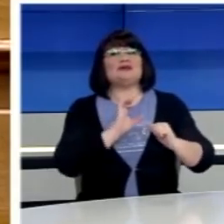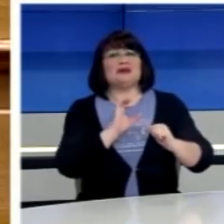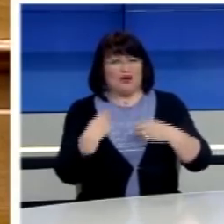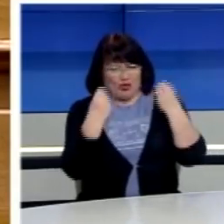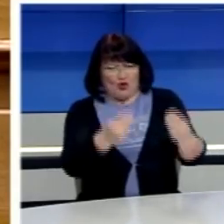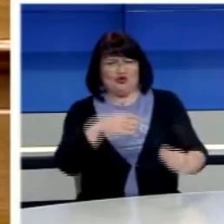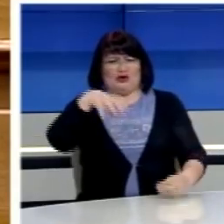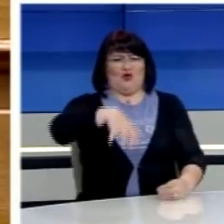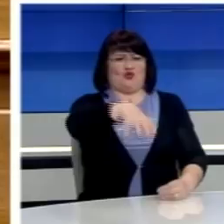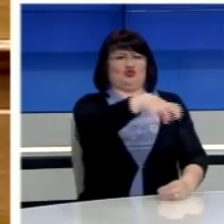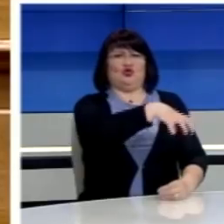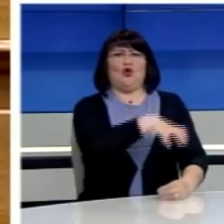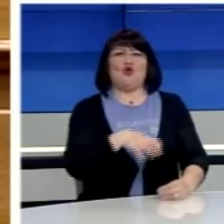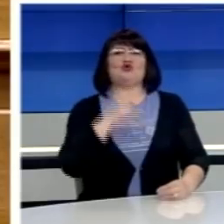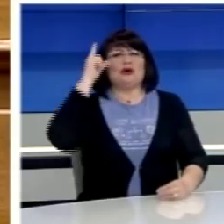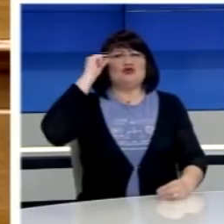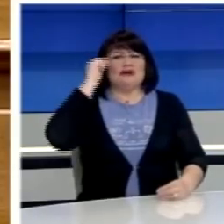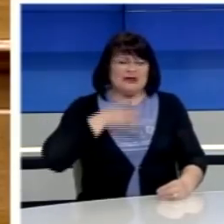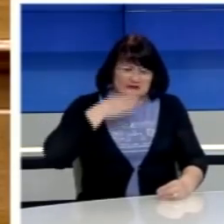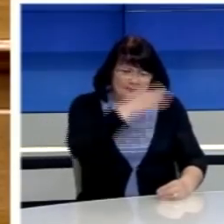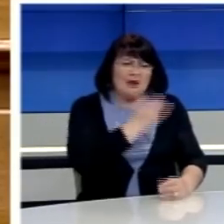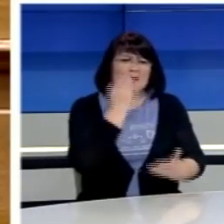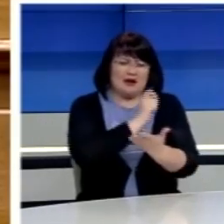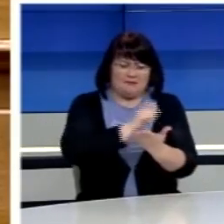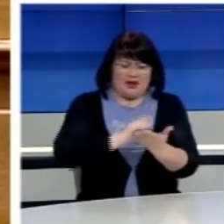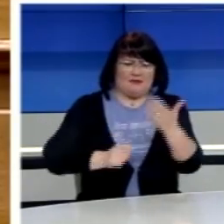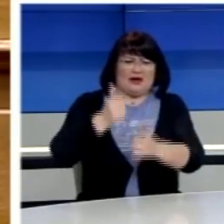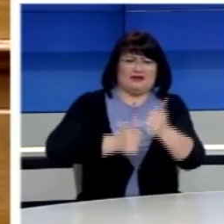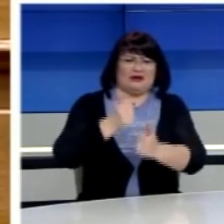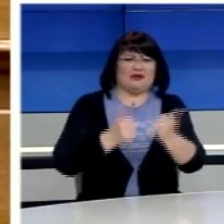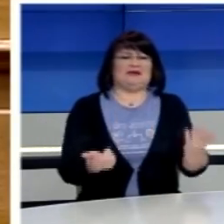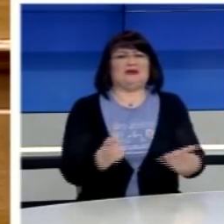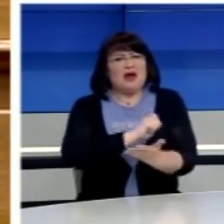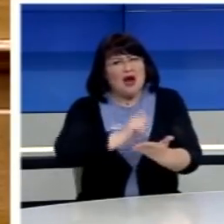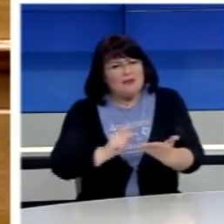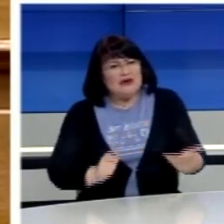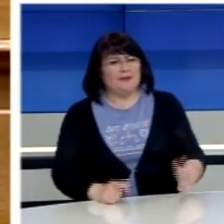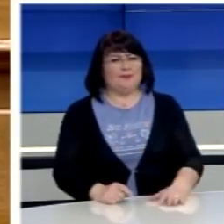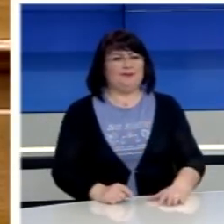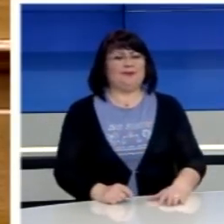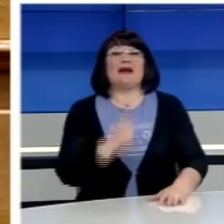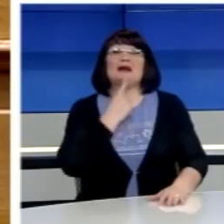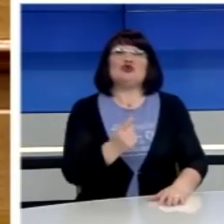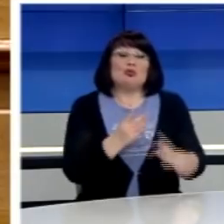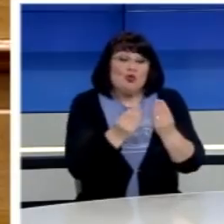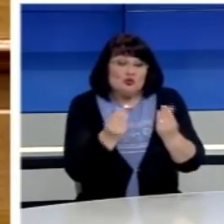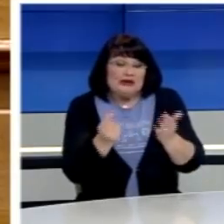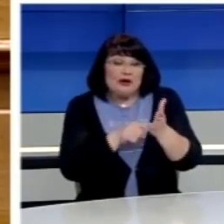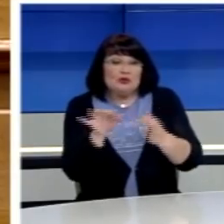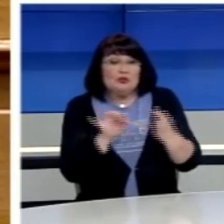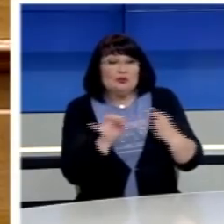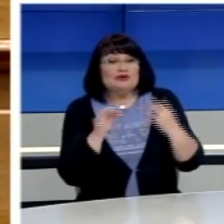για τους φοιτητές? Κυρίες και κύριοι, ας μιλήσουμε λοιπόν για την ουσία του νομοσχεδίου που φέρατε. Έχετε